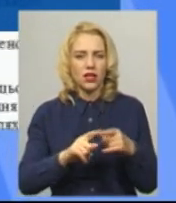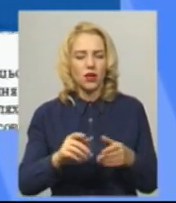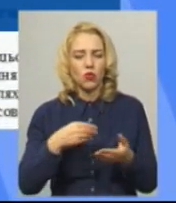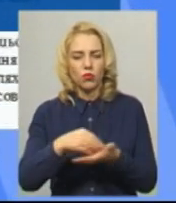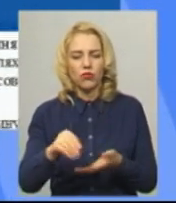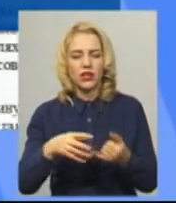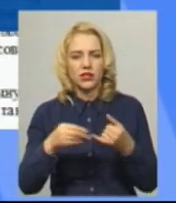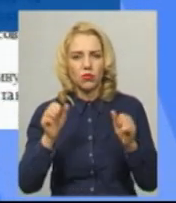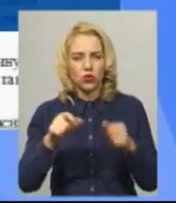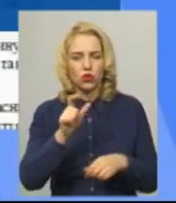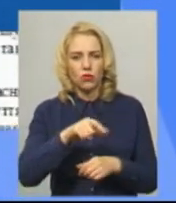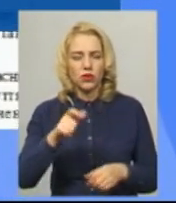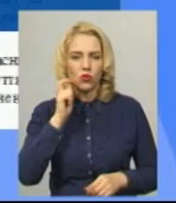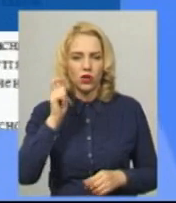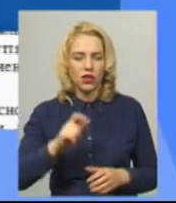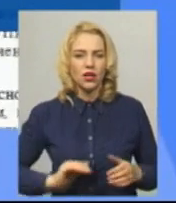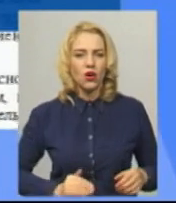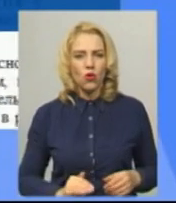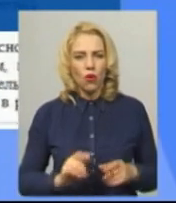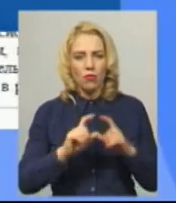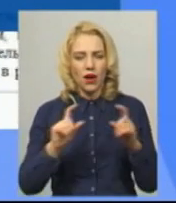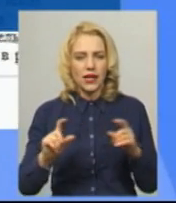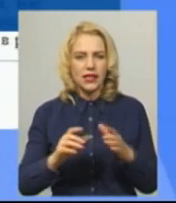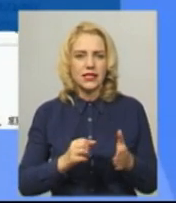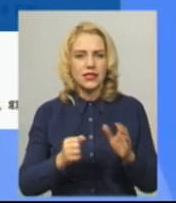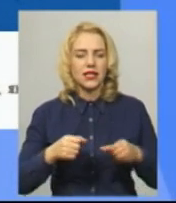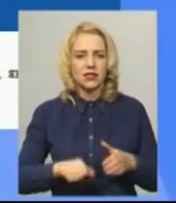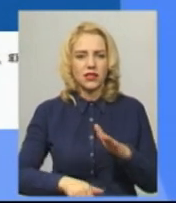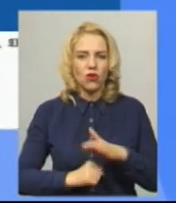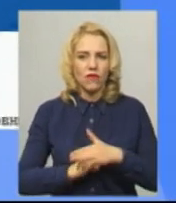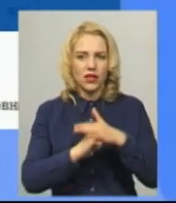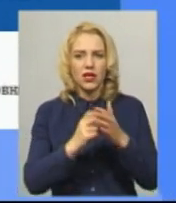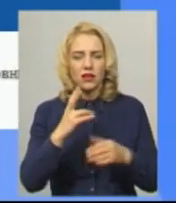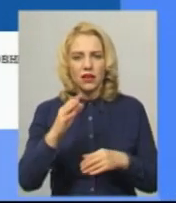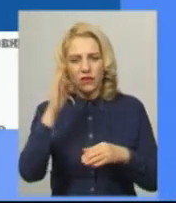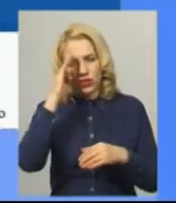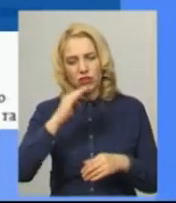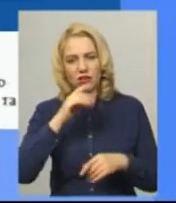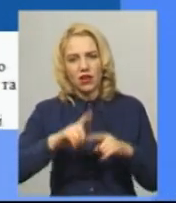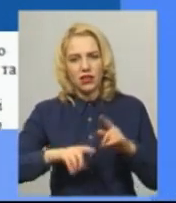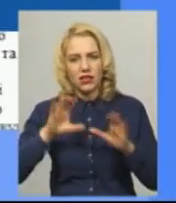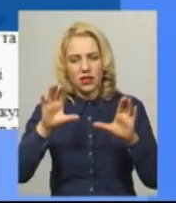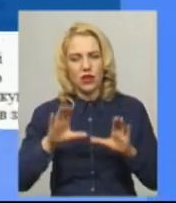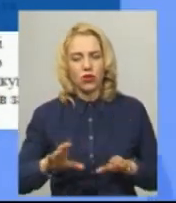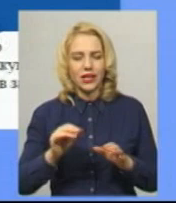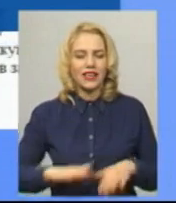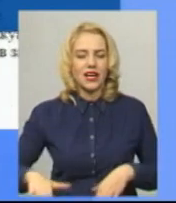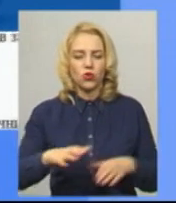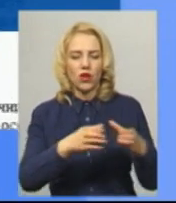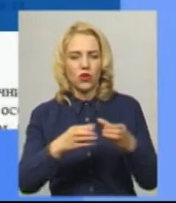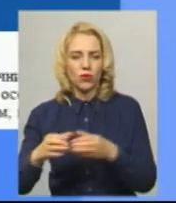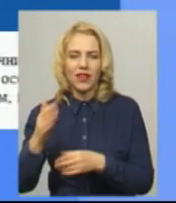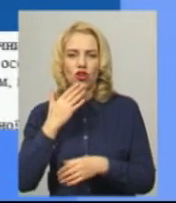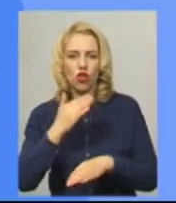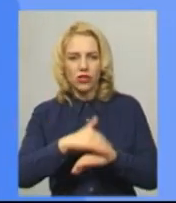громадяни України, компанії, засновані за вітчизняними законами, територіальні громади і сама держава. Іноземці та